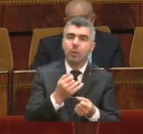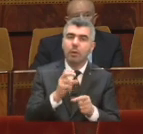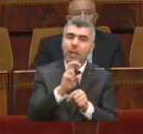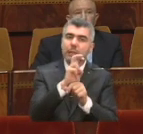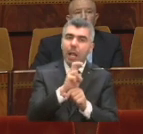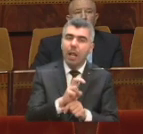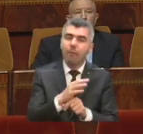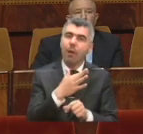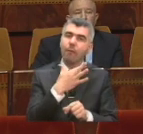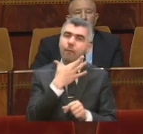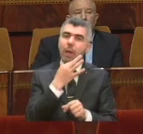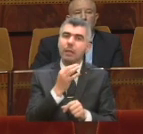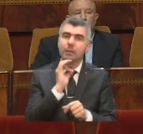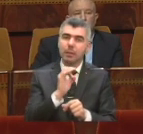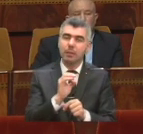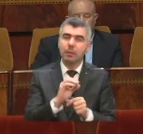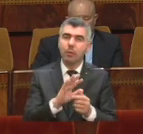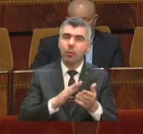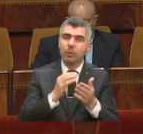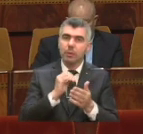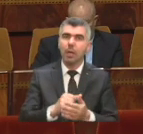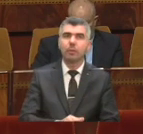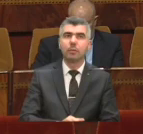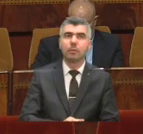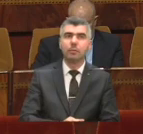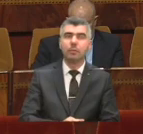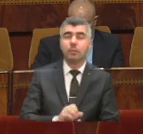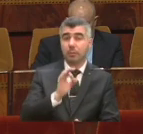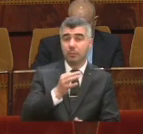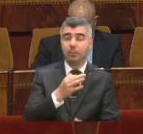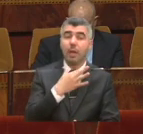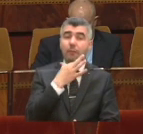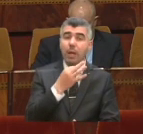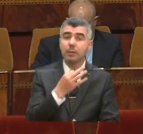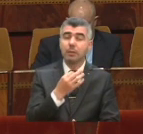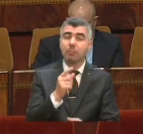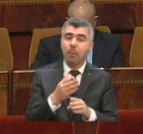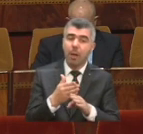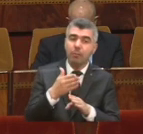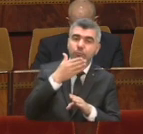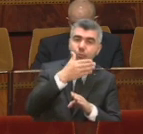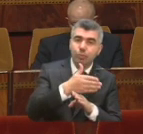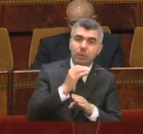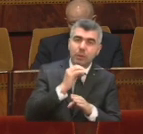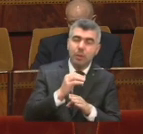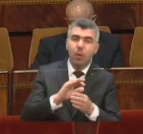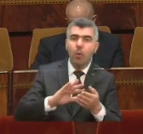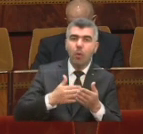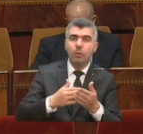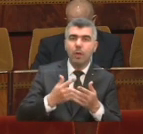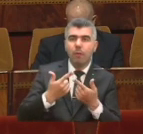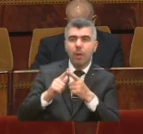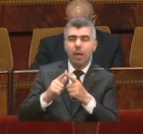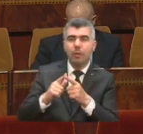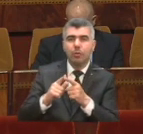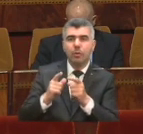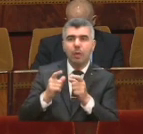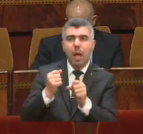مرنة تتمشى مع الحاجيات ديالها، خصنا نسهلوا لها كذلك الولوج للصفقات العمومية،